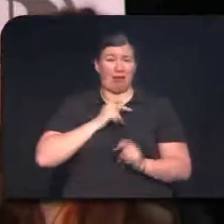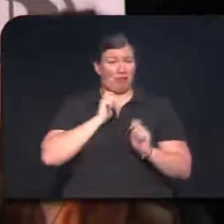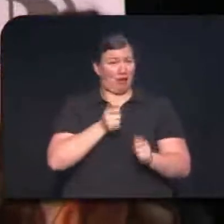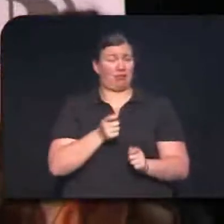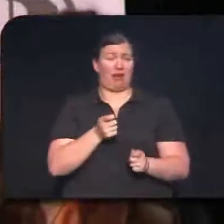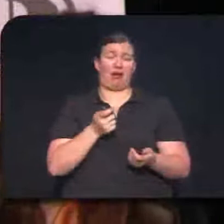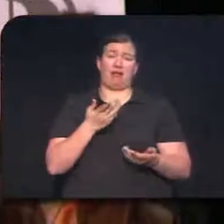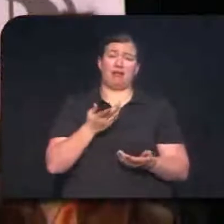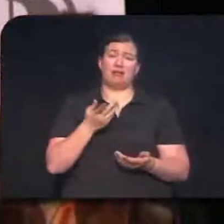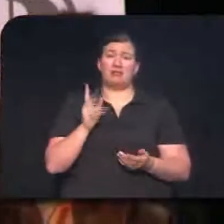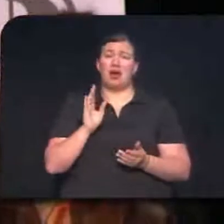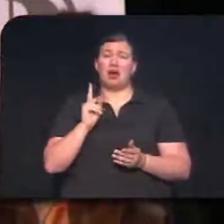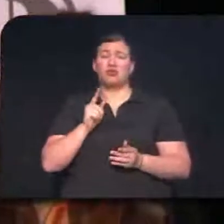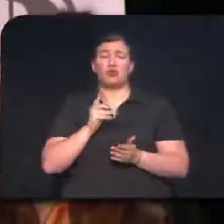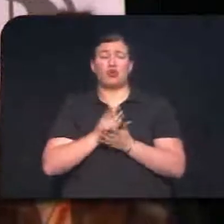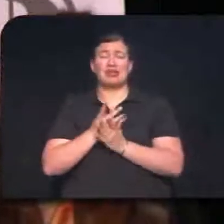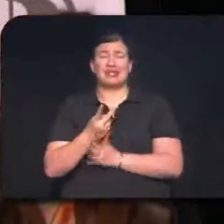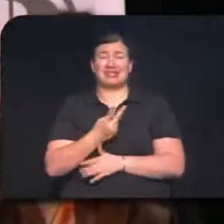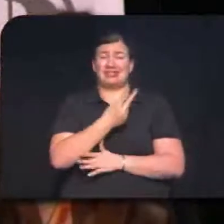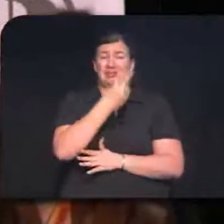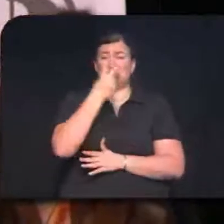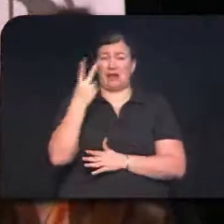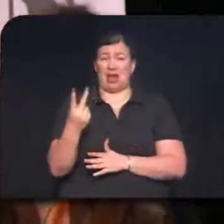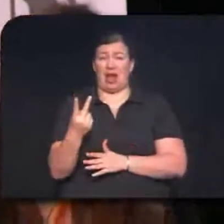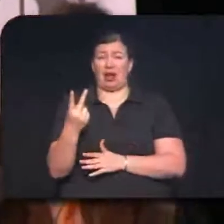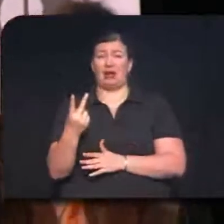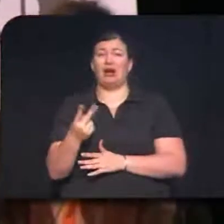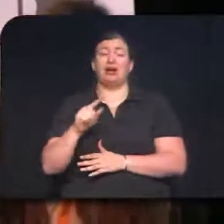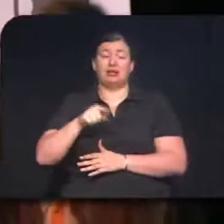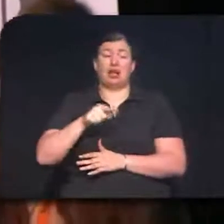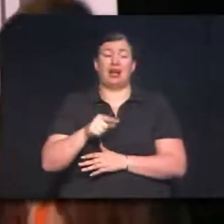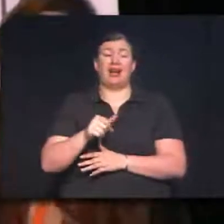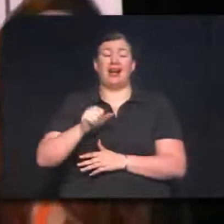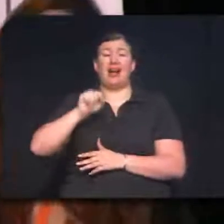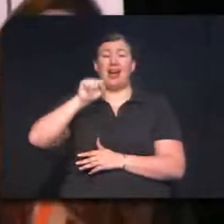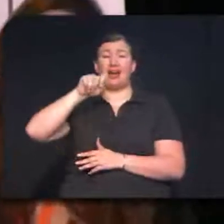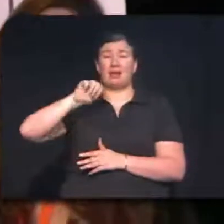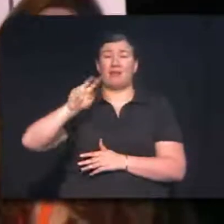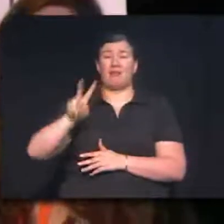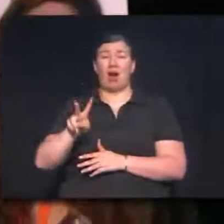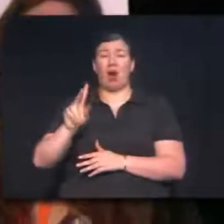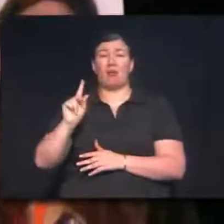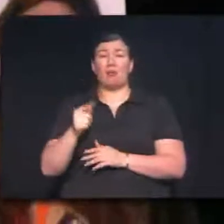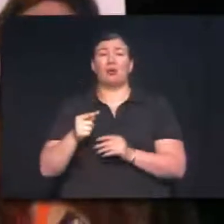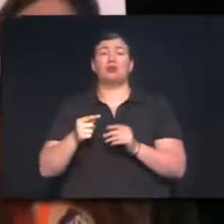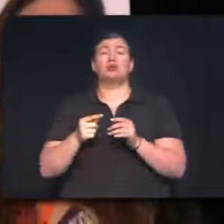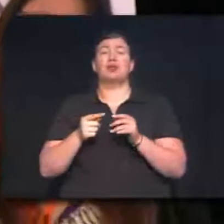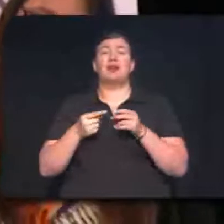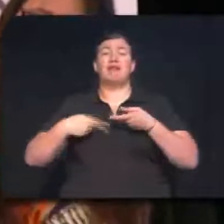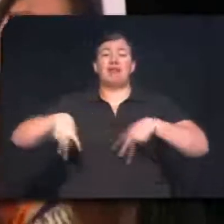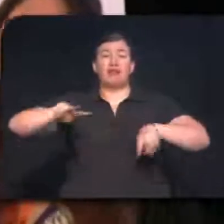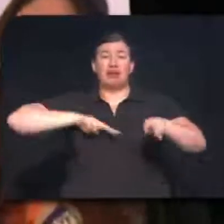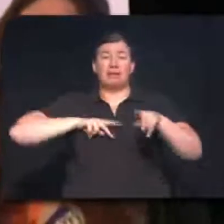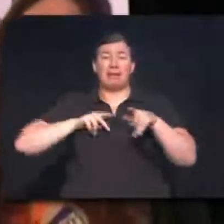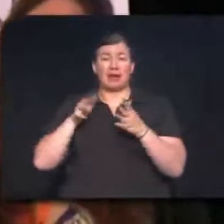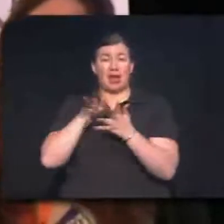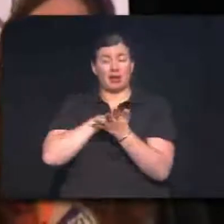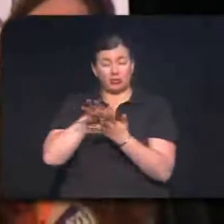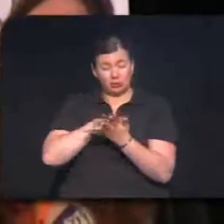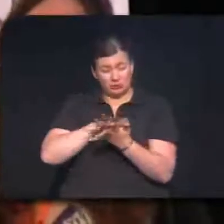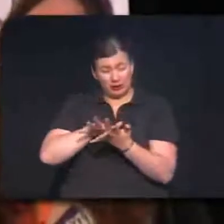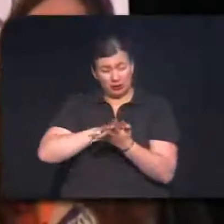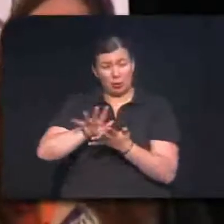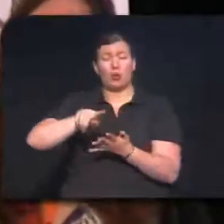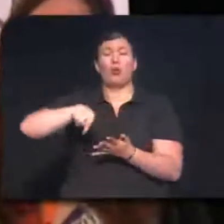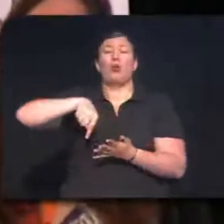dass er vorsieht dass nach zwei Jahren die SMV evaluiert und weiterentwickelt wird das heißt sie läuft nach zwei Jahren aus und dieser Parteitag